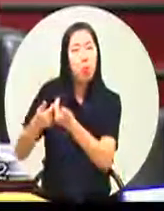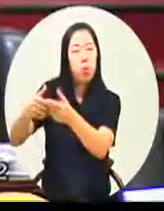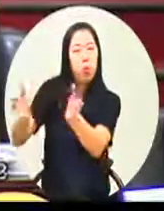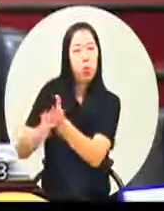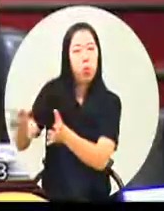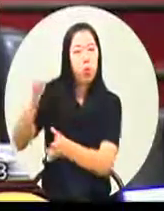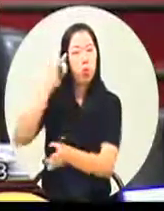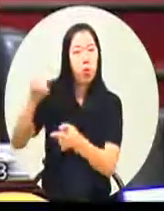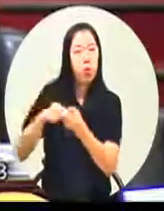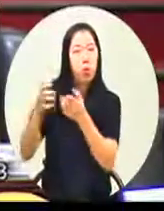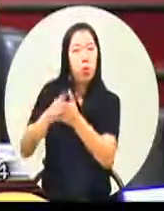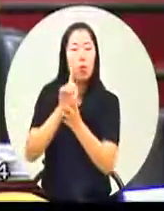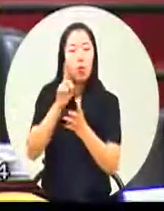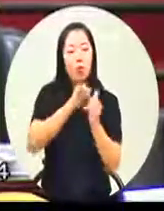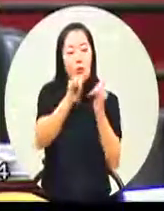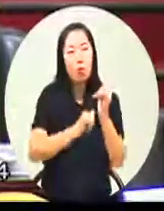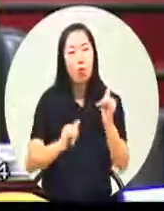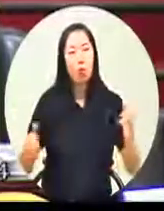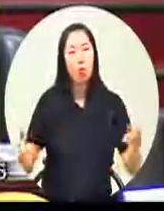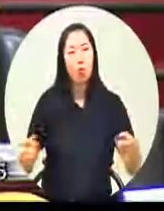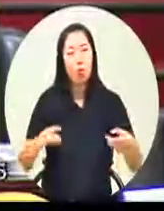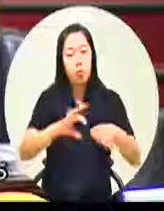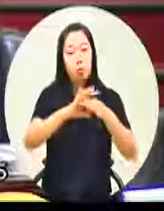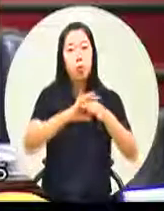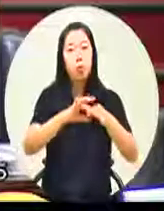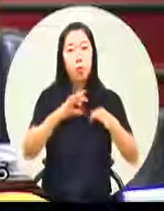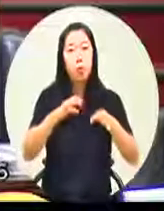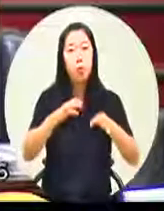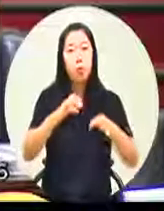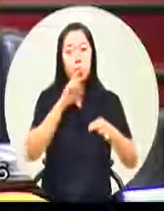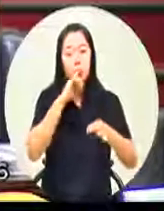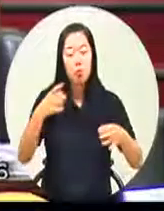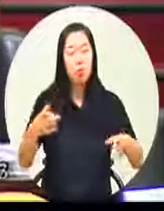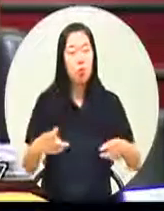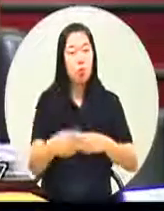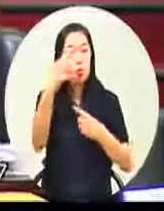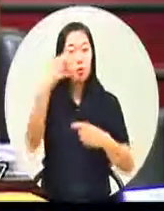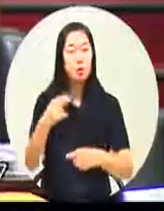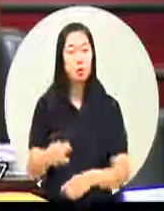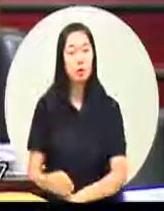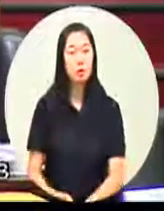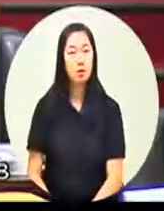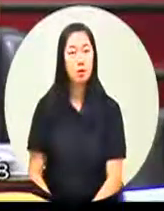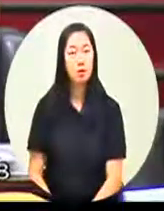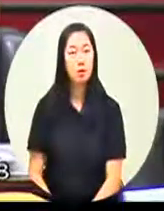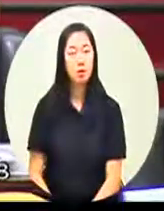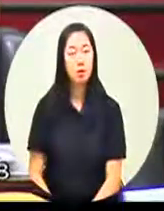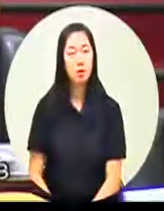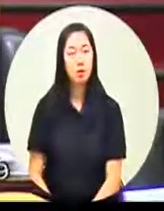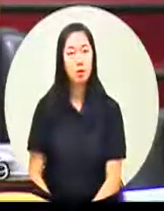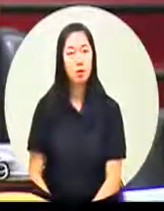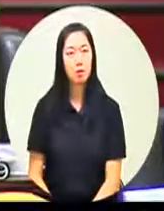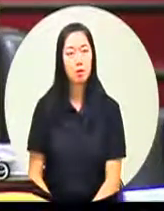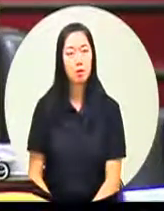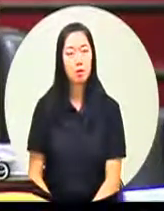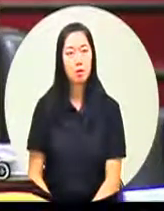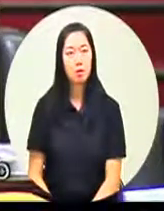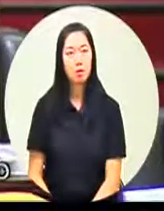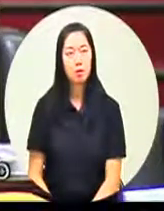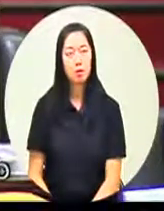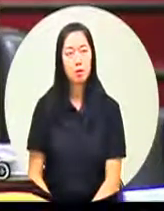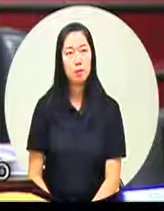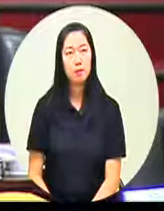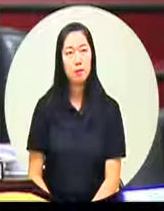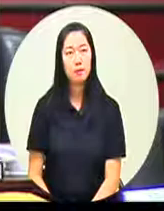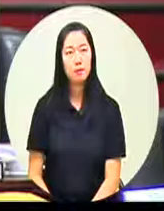应该要跟历史做连结、发展美浓观光的声音，你把它啊无视于这些声音的存在呀，